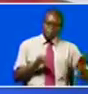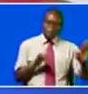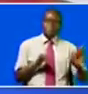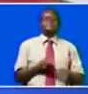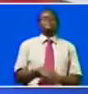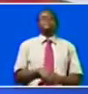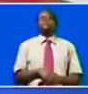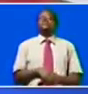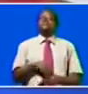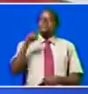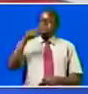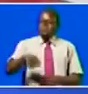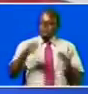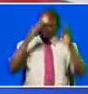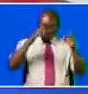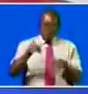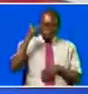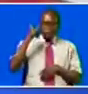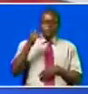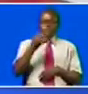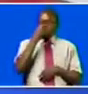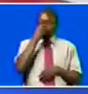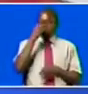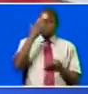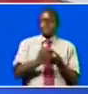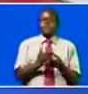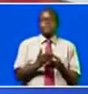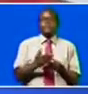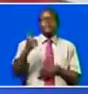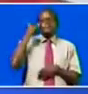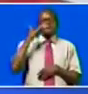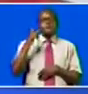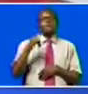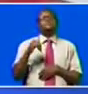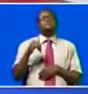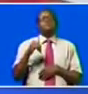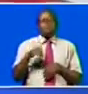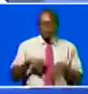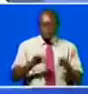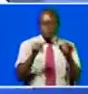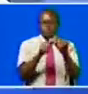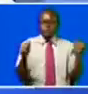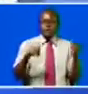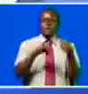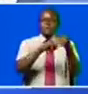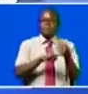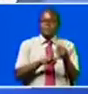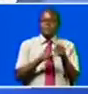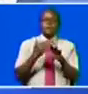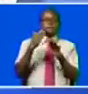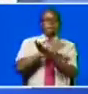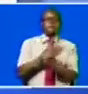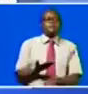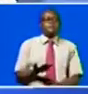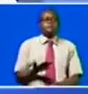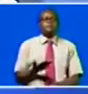hivyo yeye pia angalie yake, wivu watu waache. Heshima itadumu kama kila mtu anashughulikia simu yake. Ndio itadumu. Manake kitambo sikulikuwa na landline, mbona